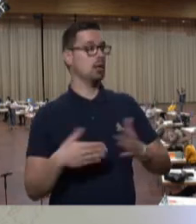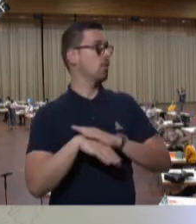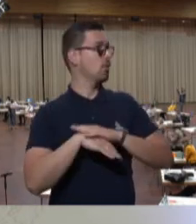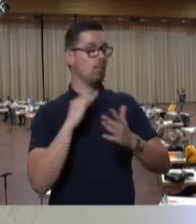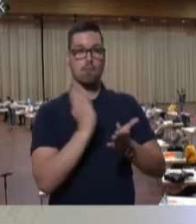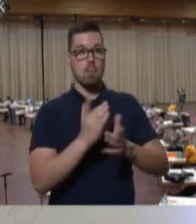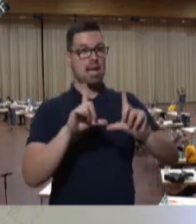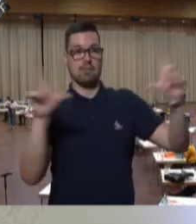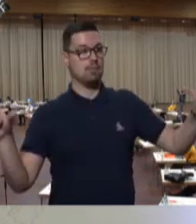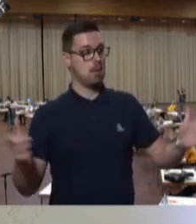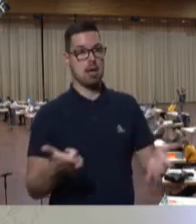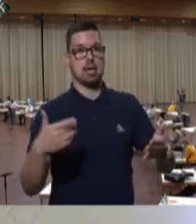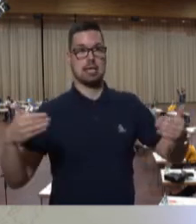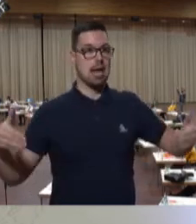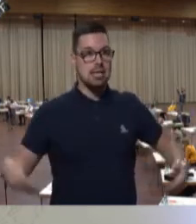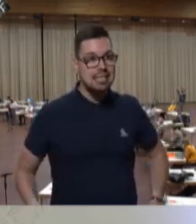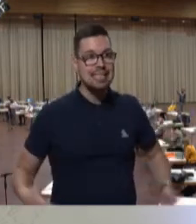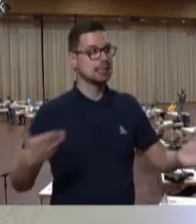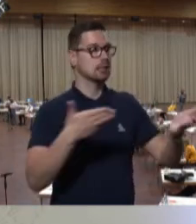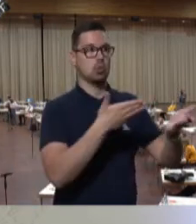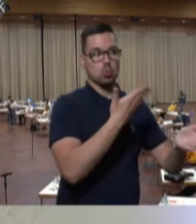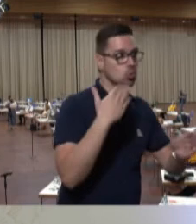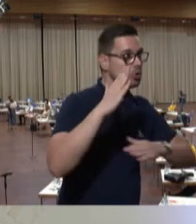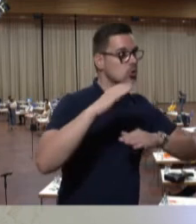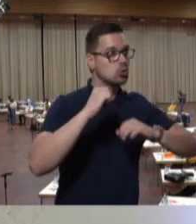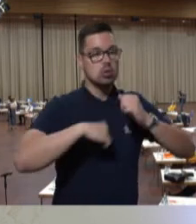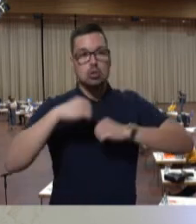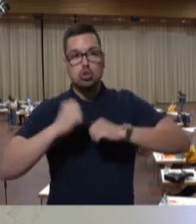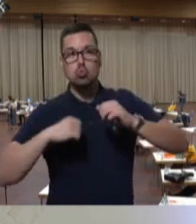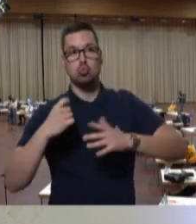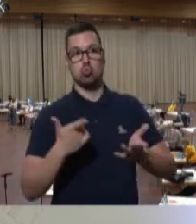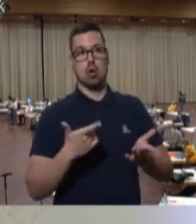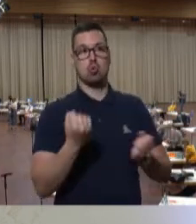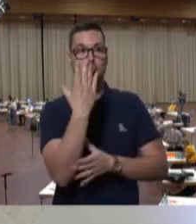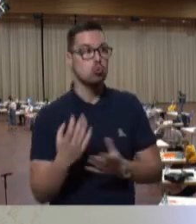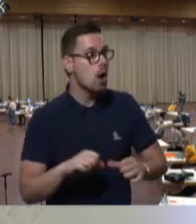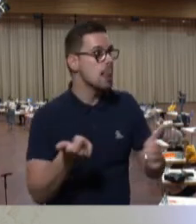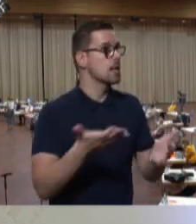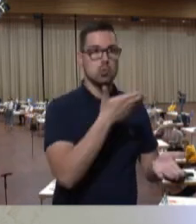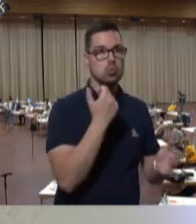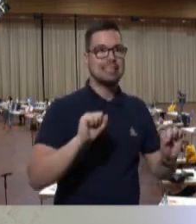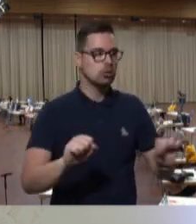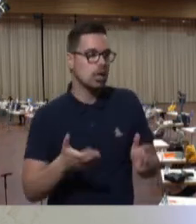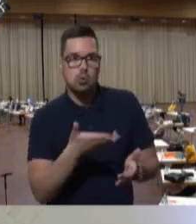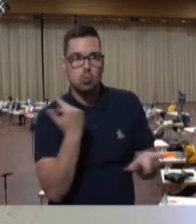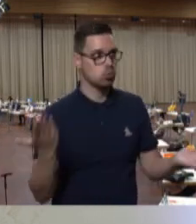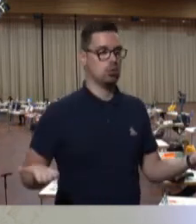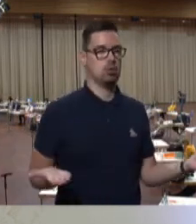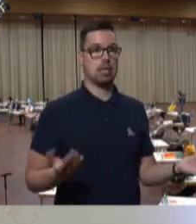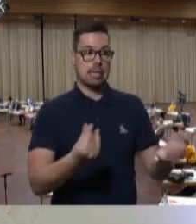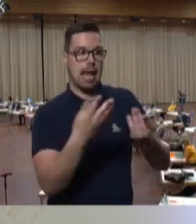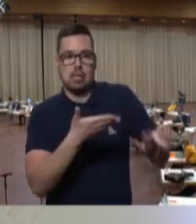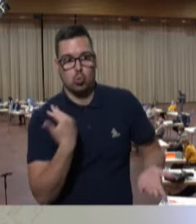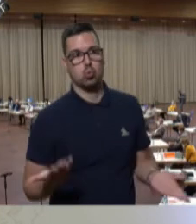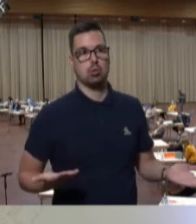Betriebe, keine Dienstleistung, keine Infrastruktur, kein kulturelles Leben, keine Sicherheit, kein Auskommen,